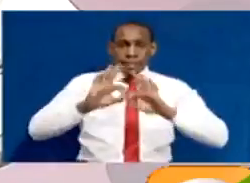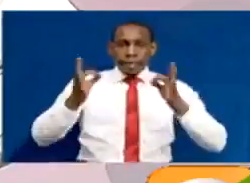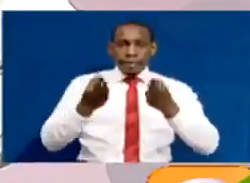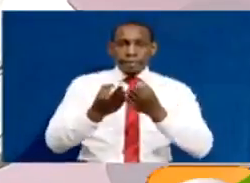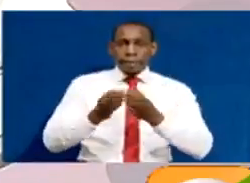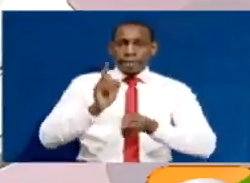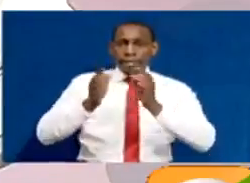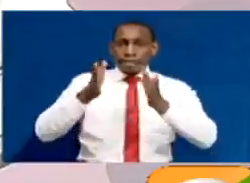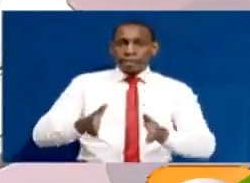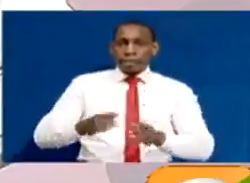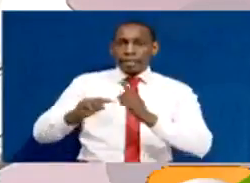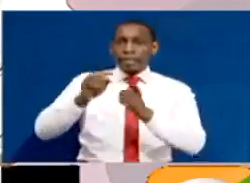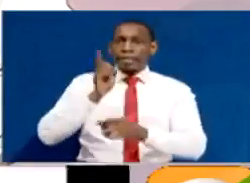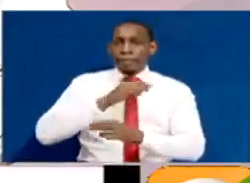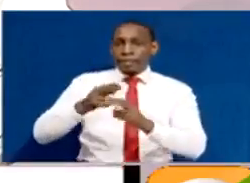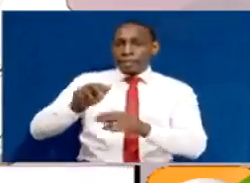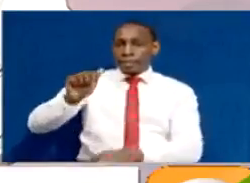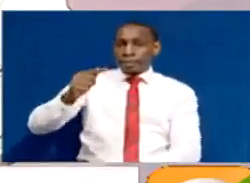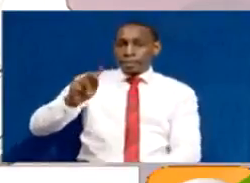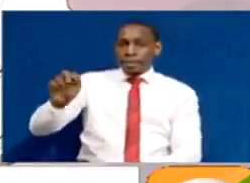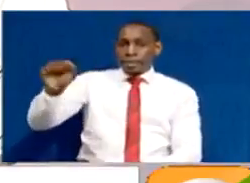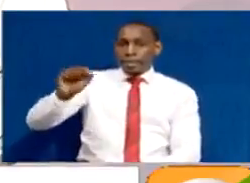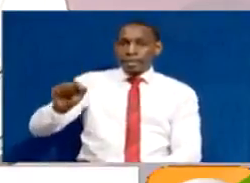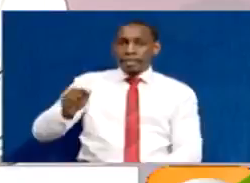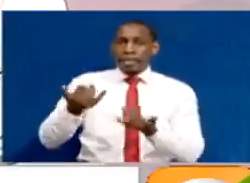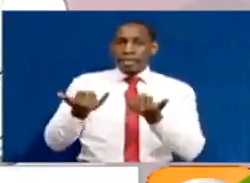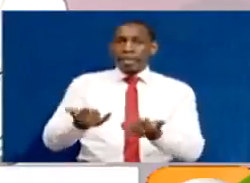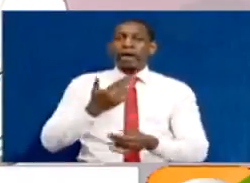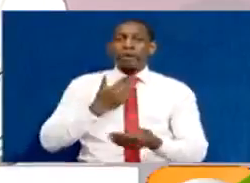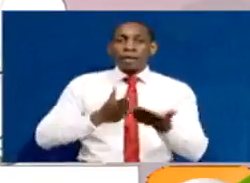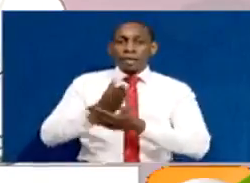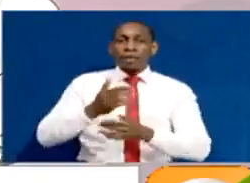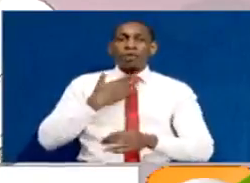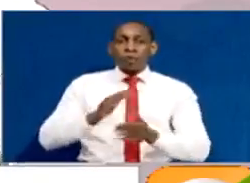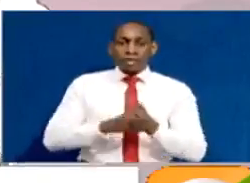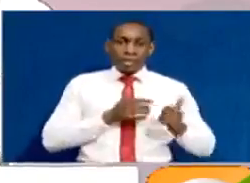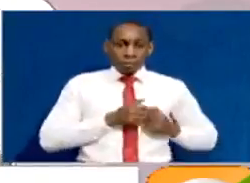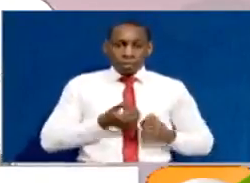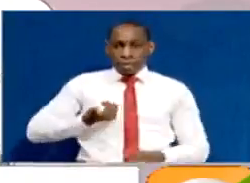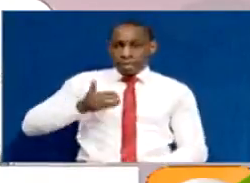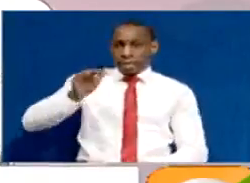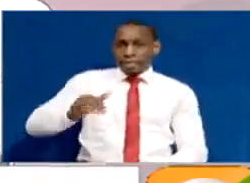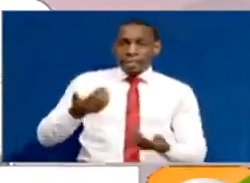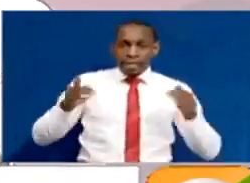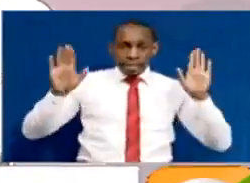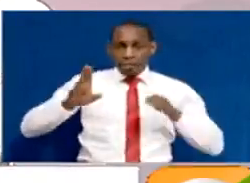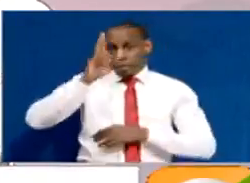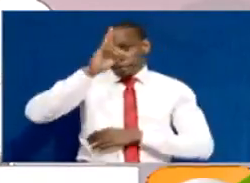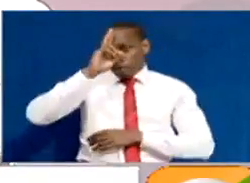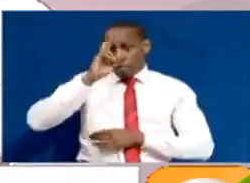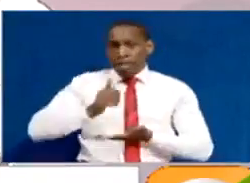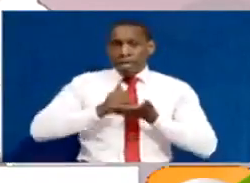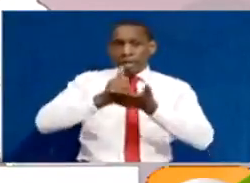Familia ya mwanariadha aliyeuawa Agnes Tirop sasa inadai haki ikimtaka mpenzi wa binti huyo kujisalimisha kwa